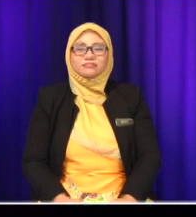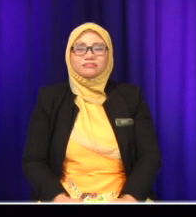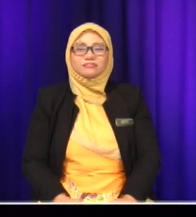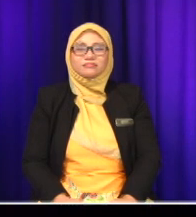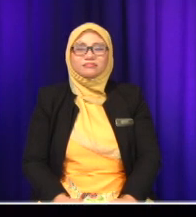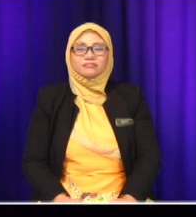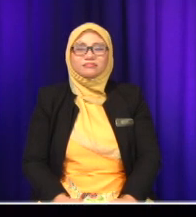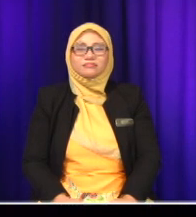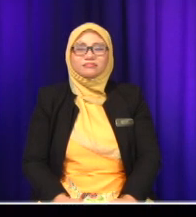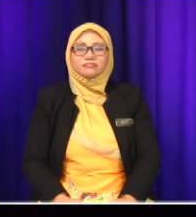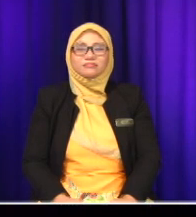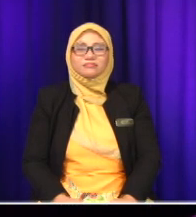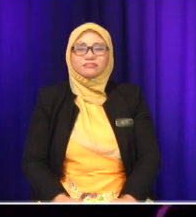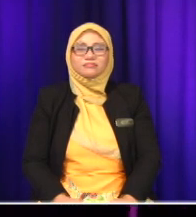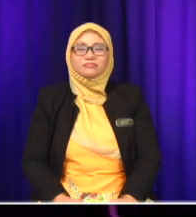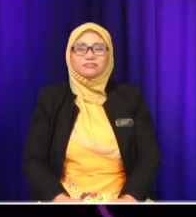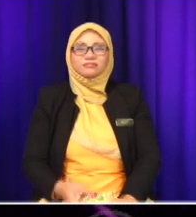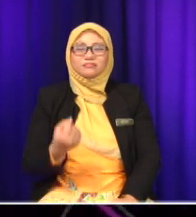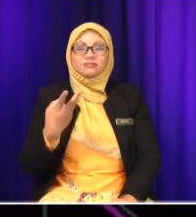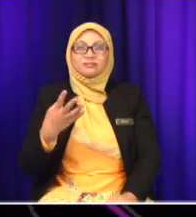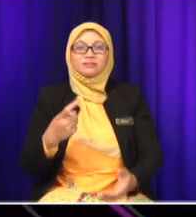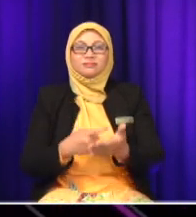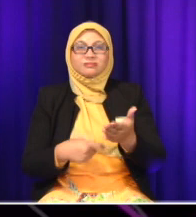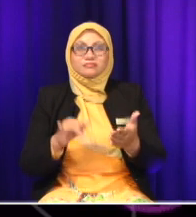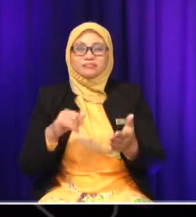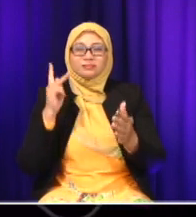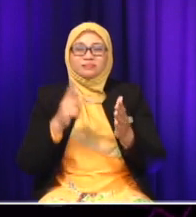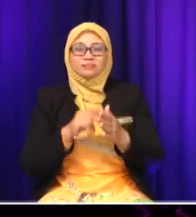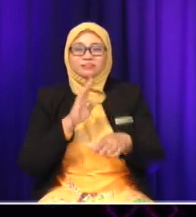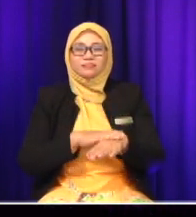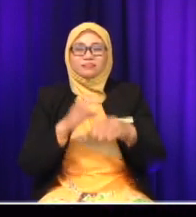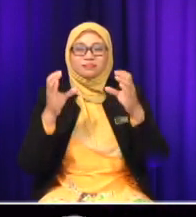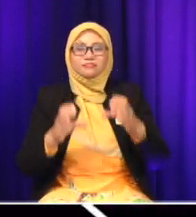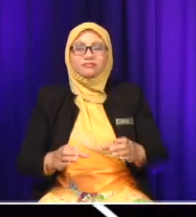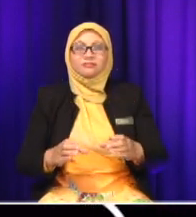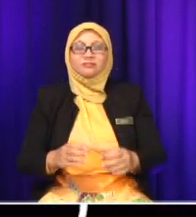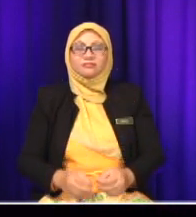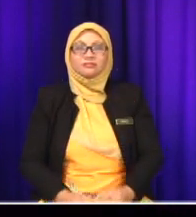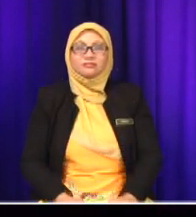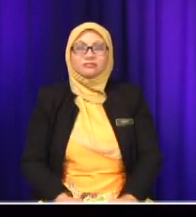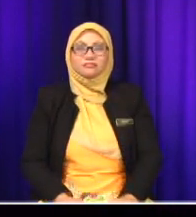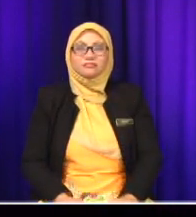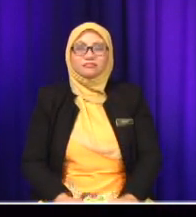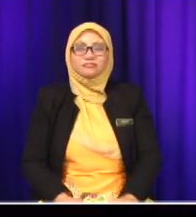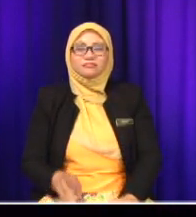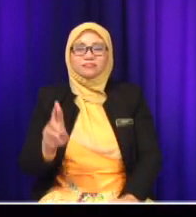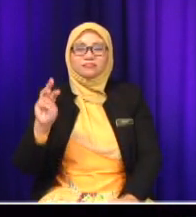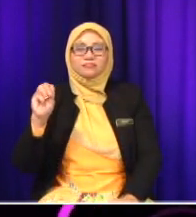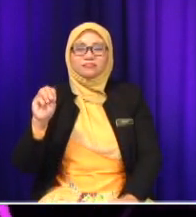mahzus silakan mahzus Berapa harga yang dikenakan kepada pelanggan mazus harga yang dikenakan RM